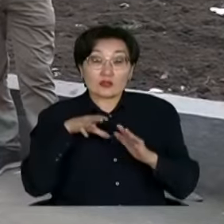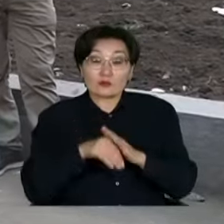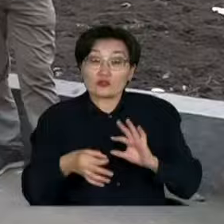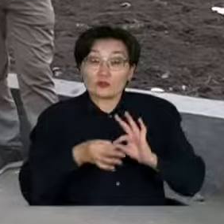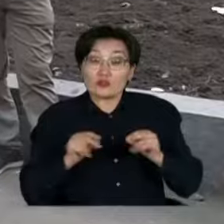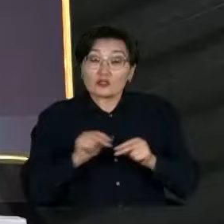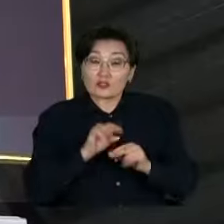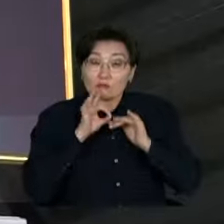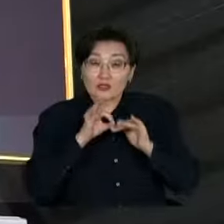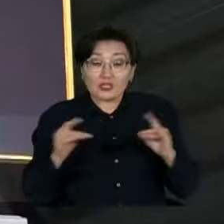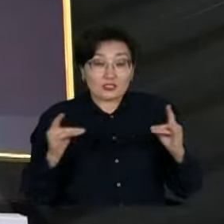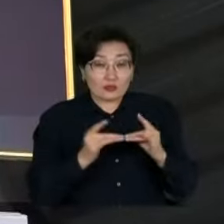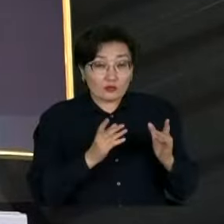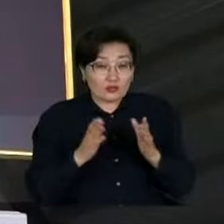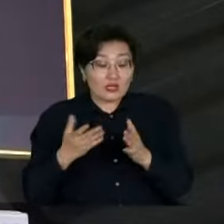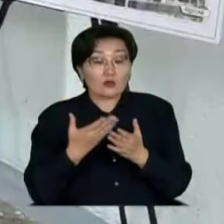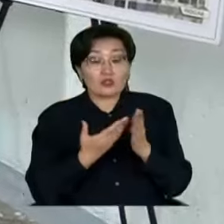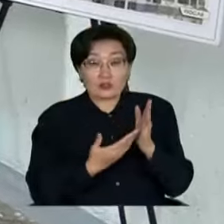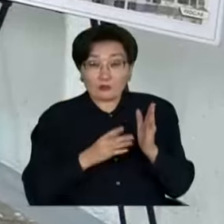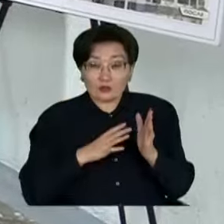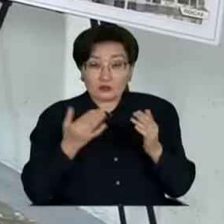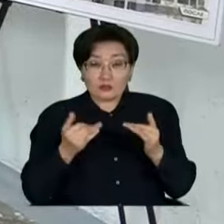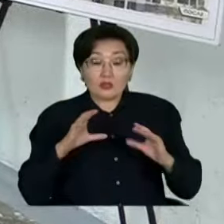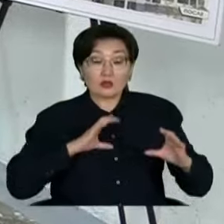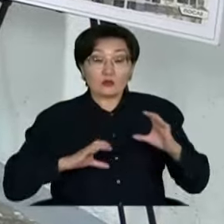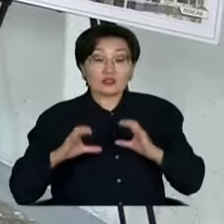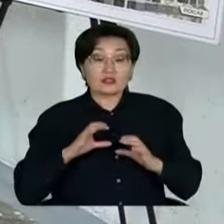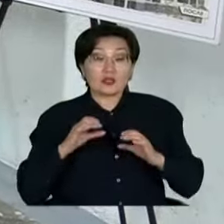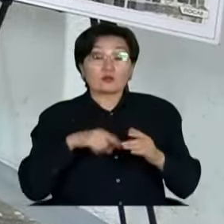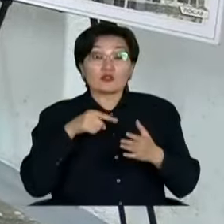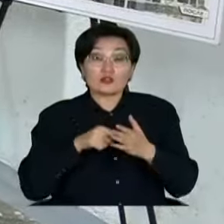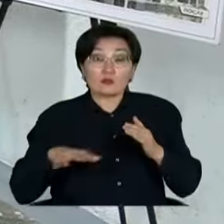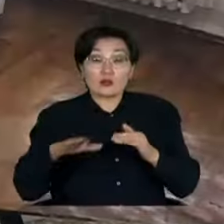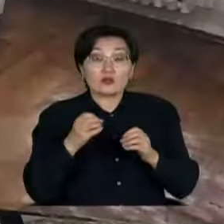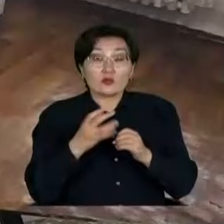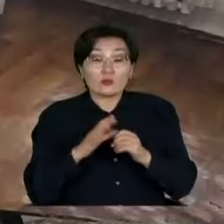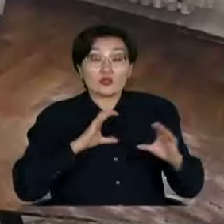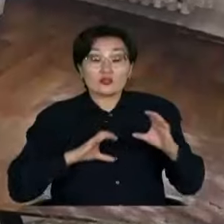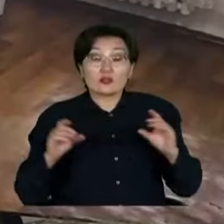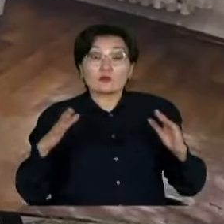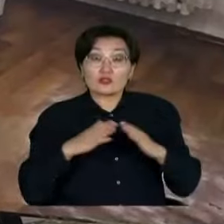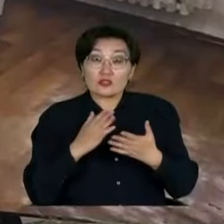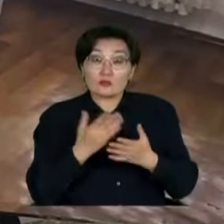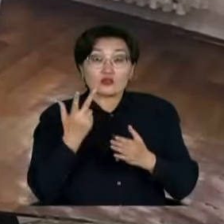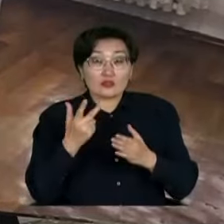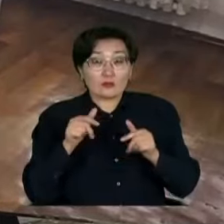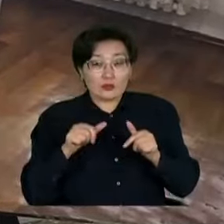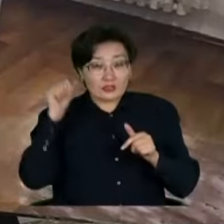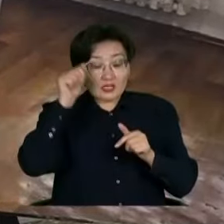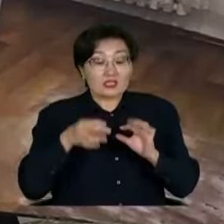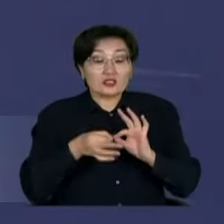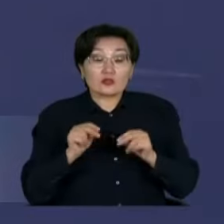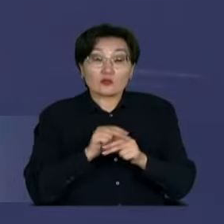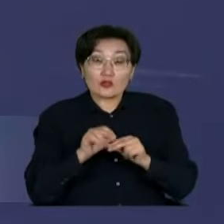күрделі жөндеуден өткен жатақханалар да көрсетілді. Қазір университет қалашығында 15 студент үйі бар. Оның үшеуі биыл